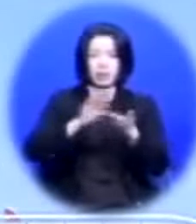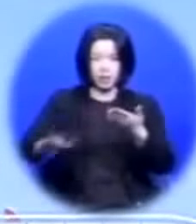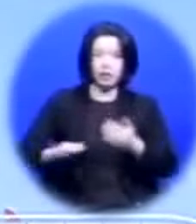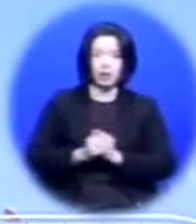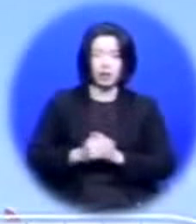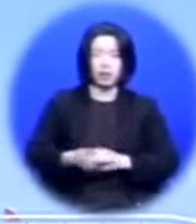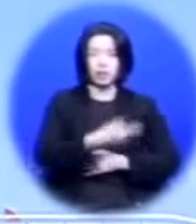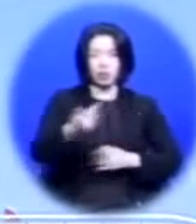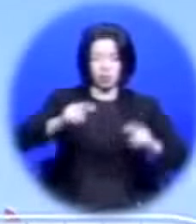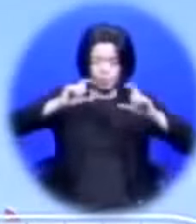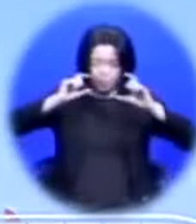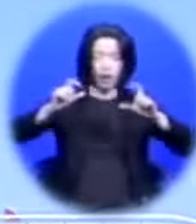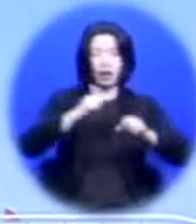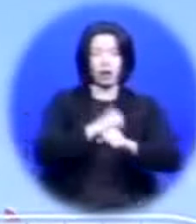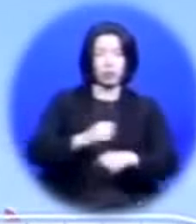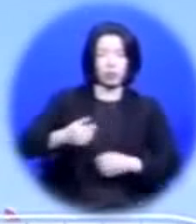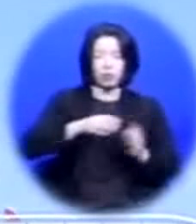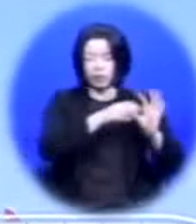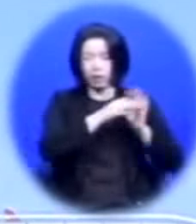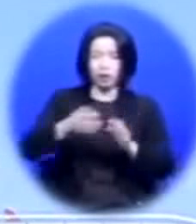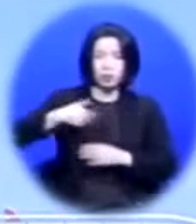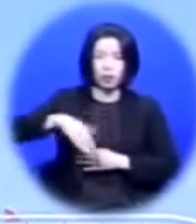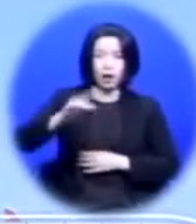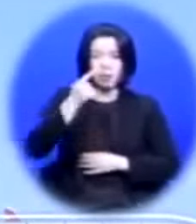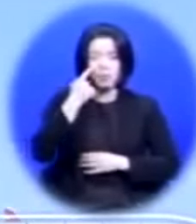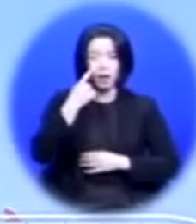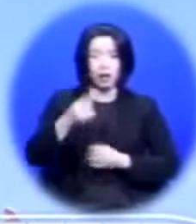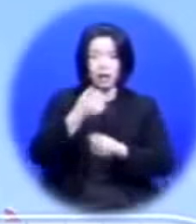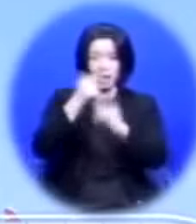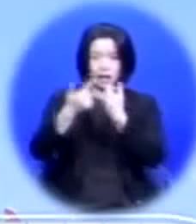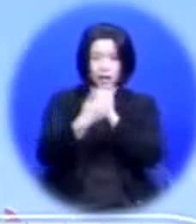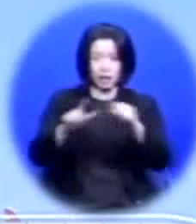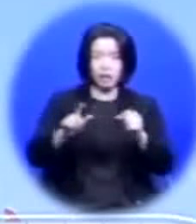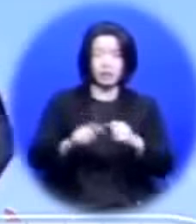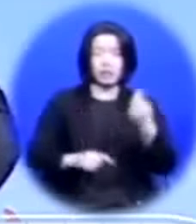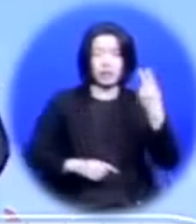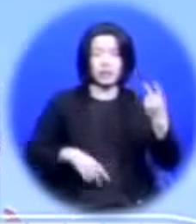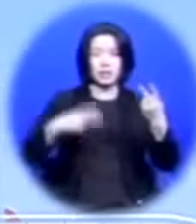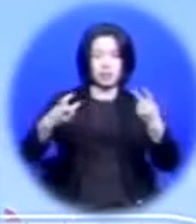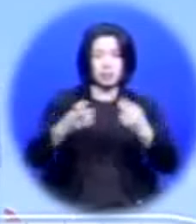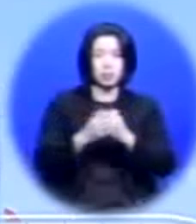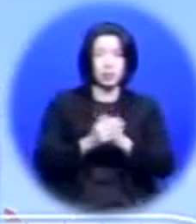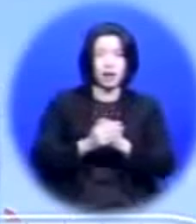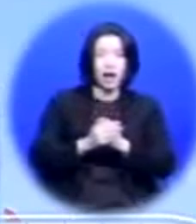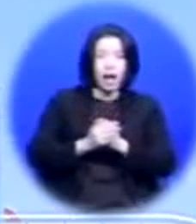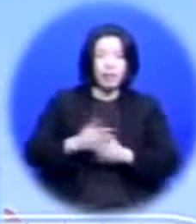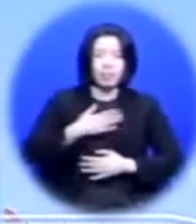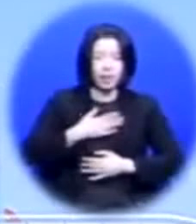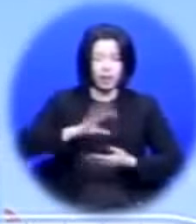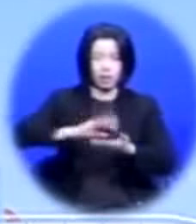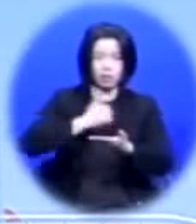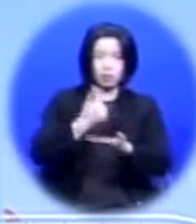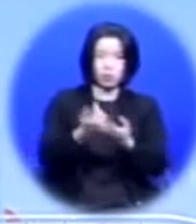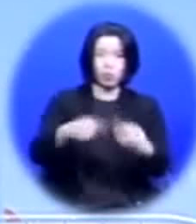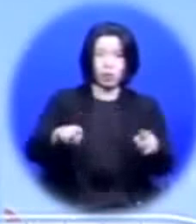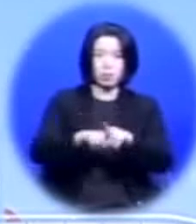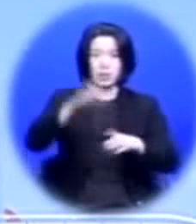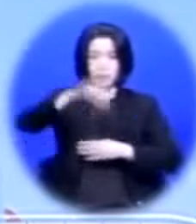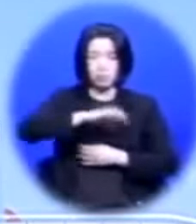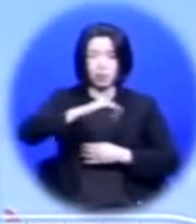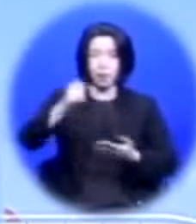여러분이 선언하고 계속 나가 보십시오 갈라디아서 2장 20절에 사도 바울이 내가 그리스도와 함께 십자가에 못